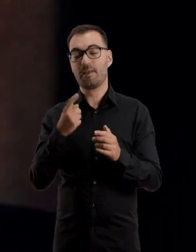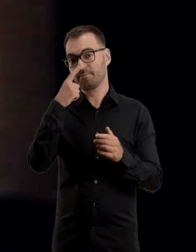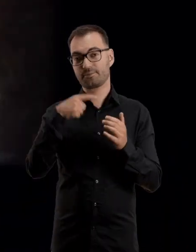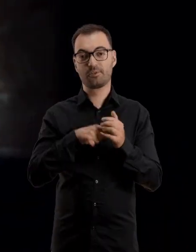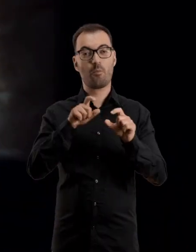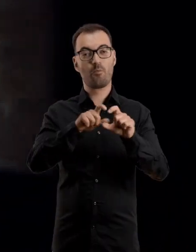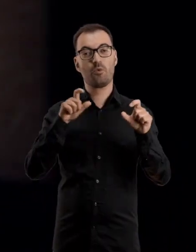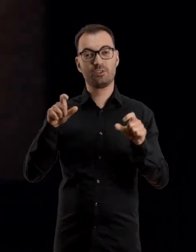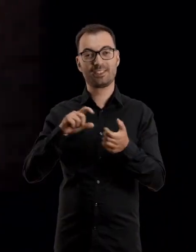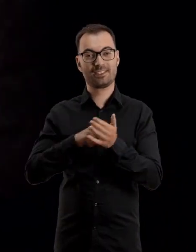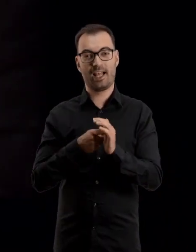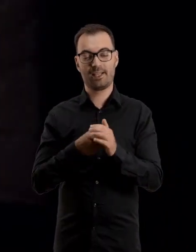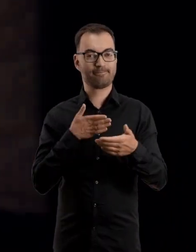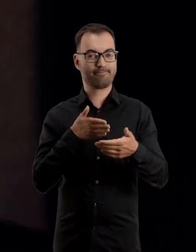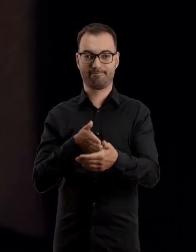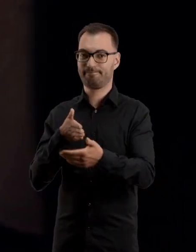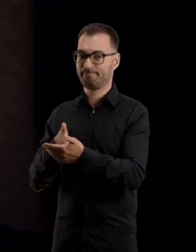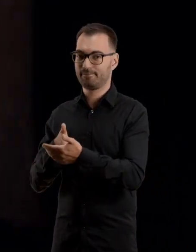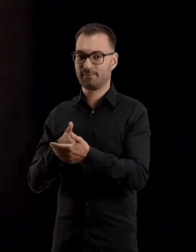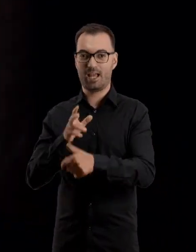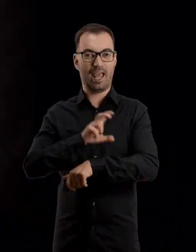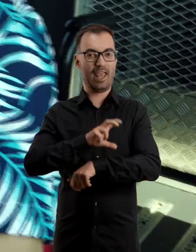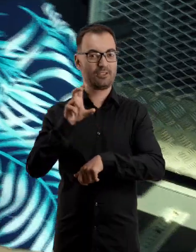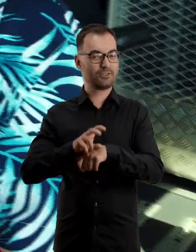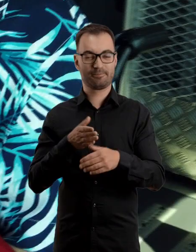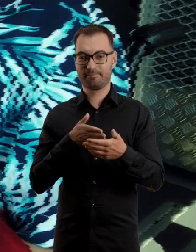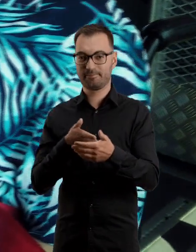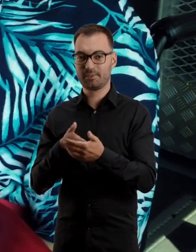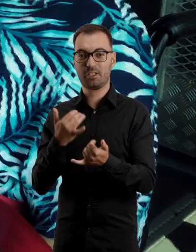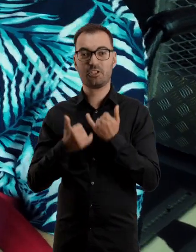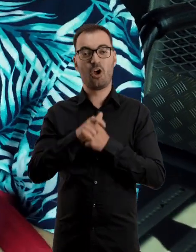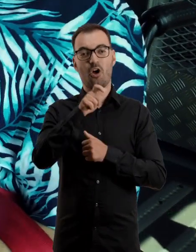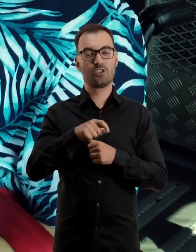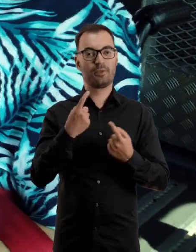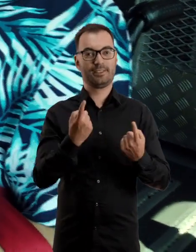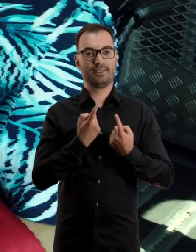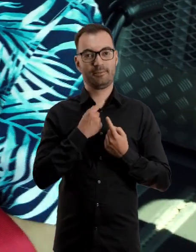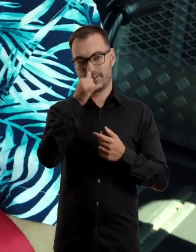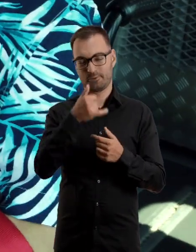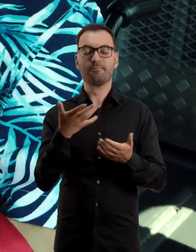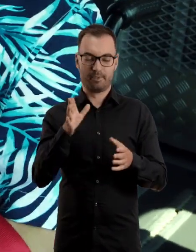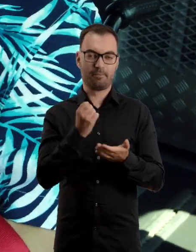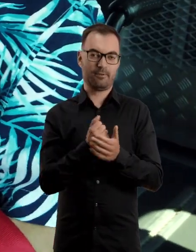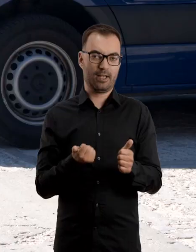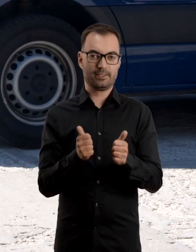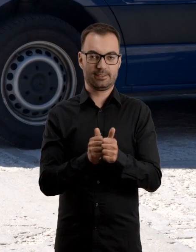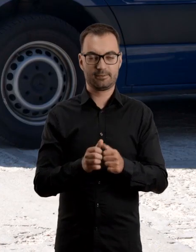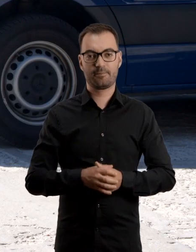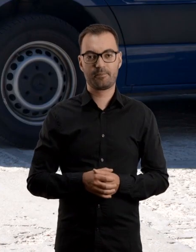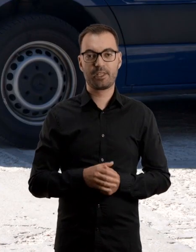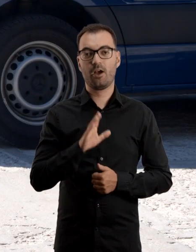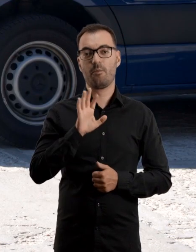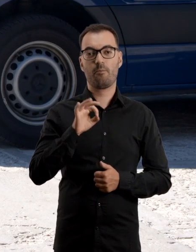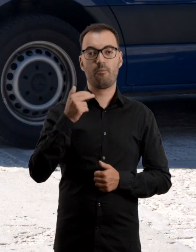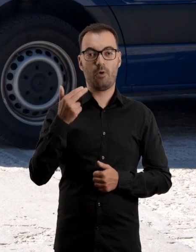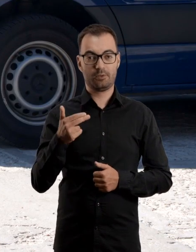niedostosowanych architektonicznie, tam gdzie osoba z niepełnosprawnością ruchową nie jest w stanie ze względu na swój stan zdrowia sama dotrzeć. Biuro do